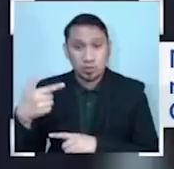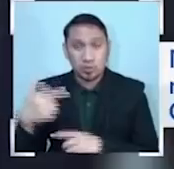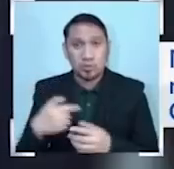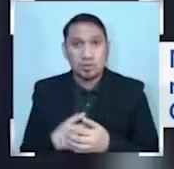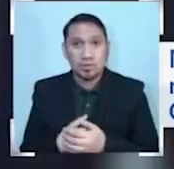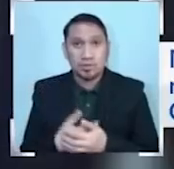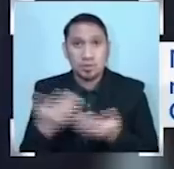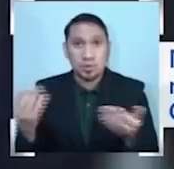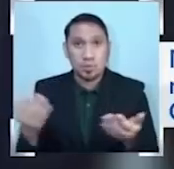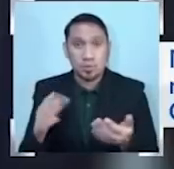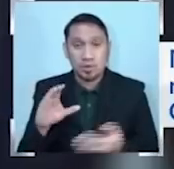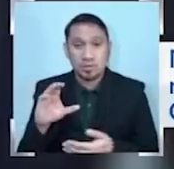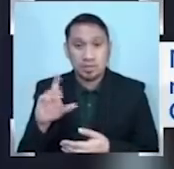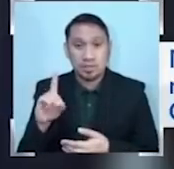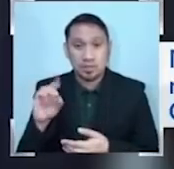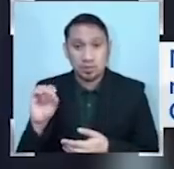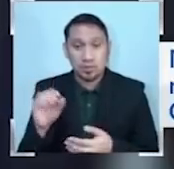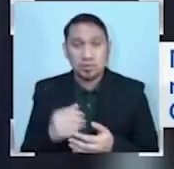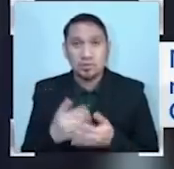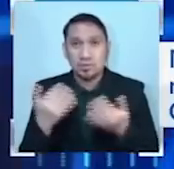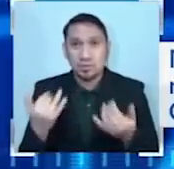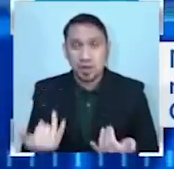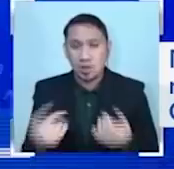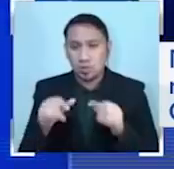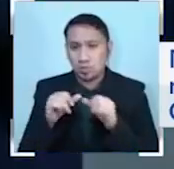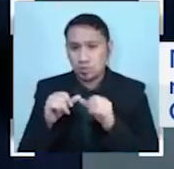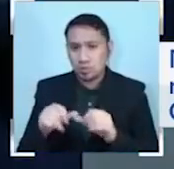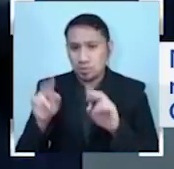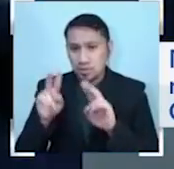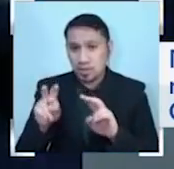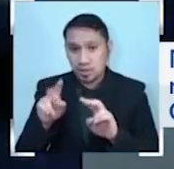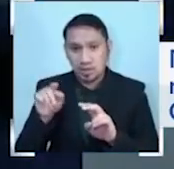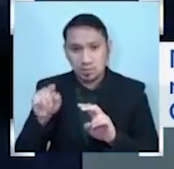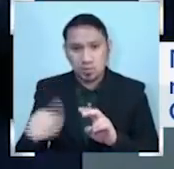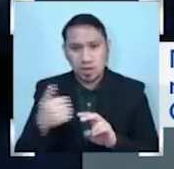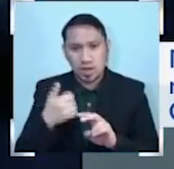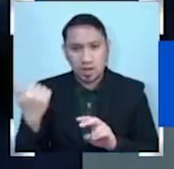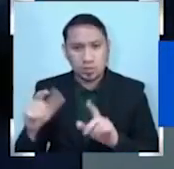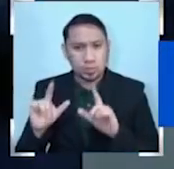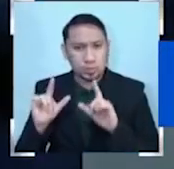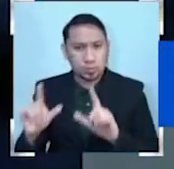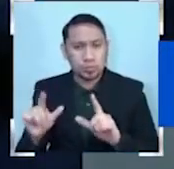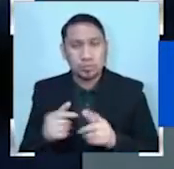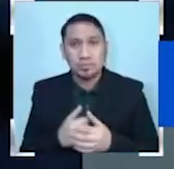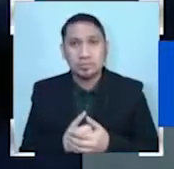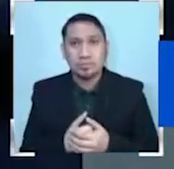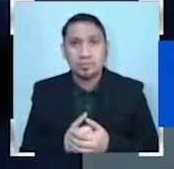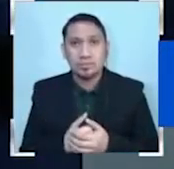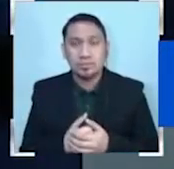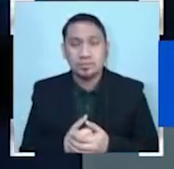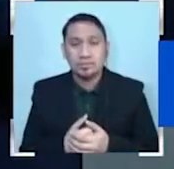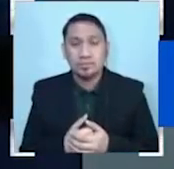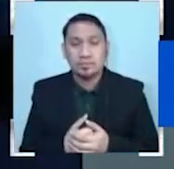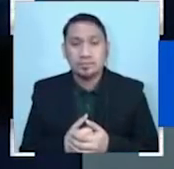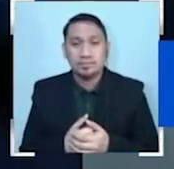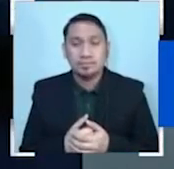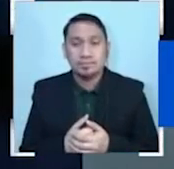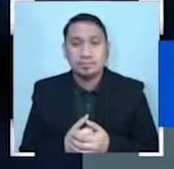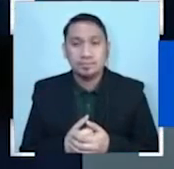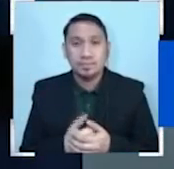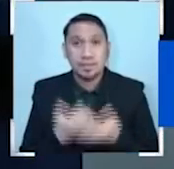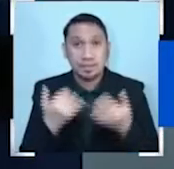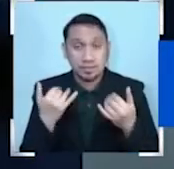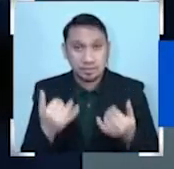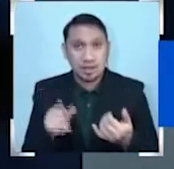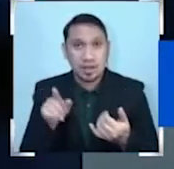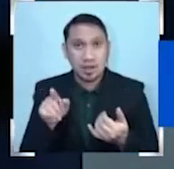Cagayan de Oro. Patuloy ang paghahanap sa iba pang mga suspect. Napuntahan ng ating mga operatiba that I think that led him to